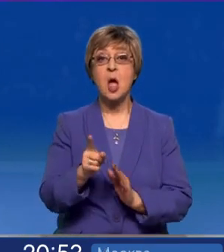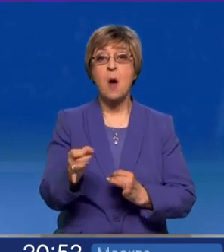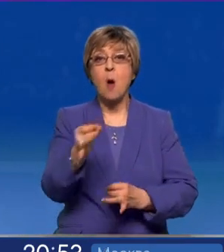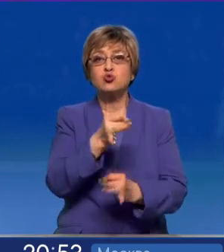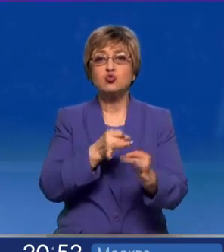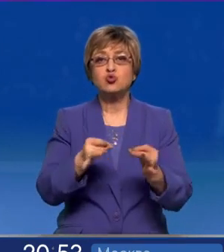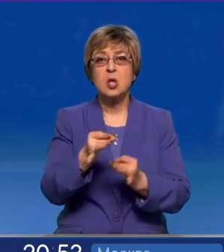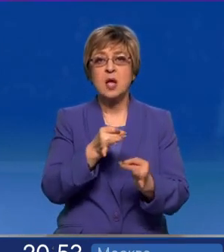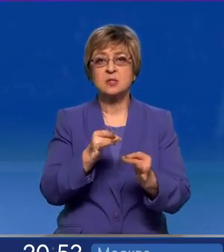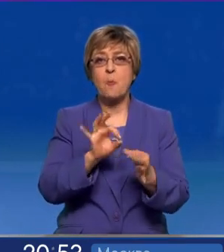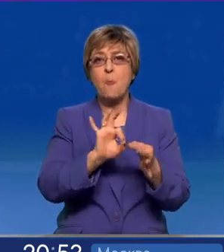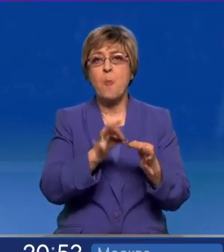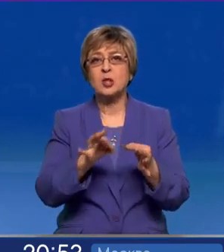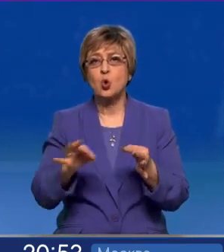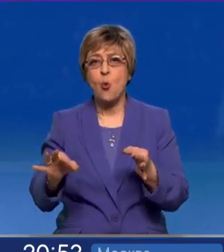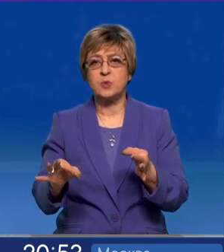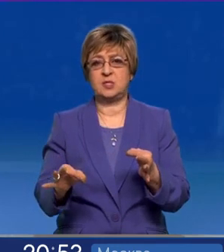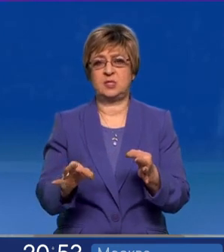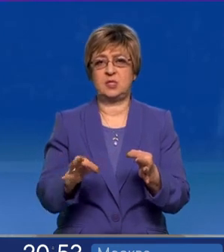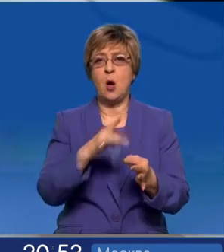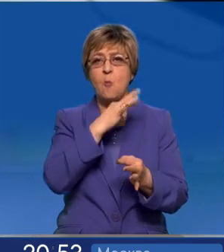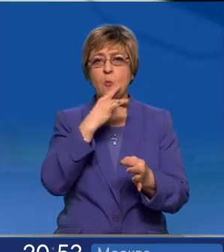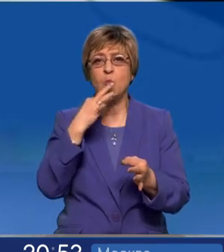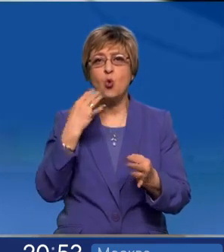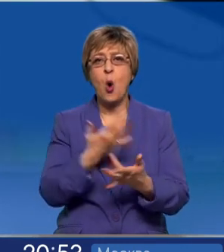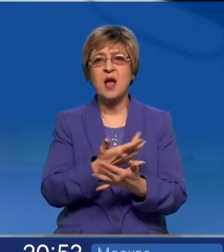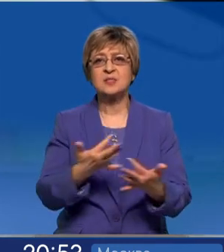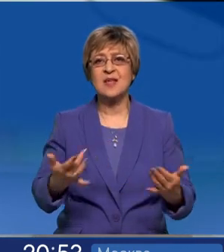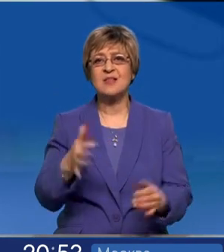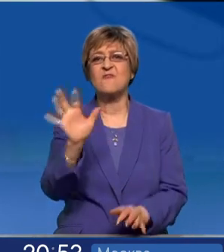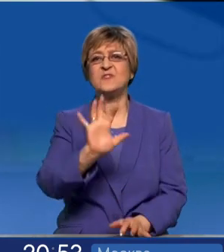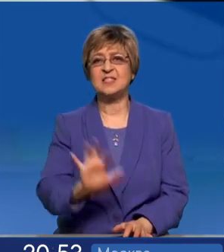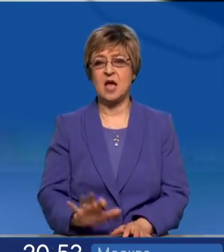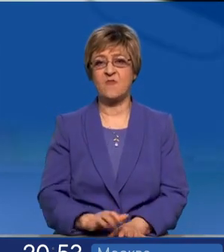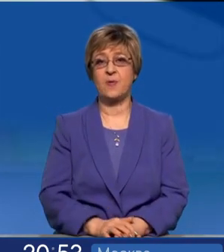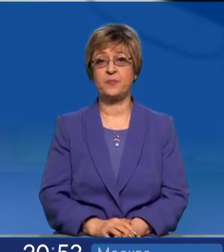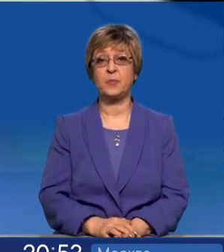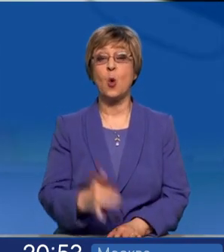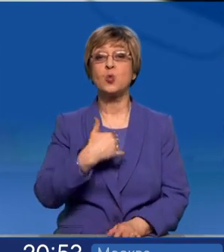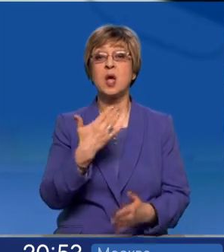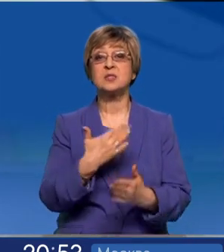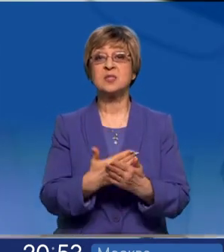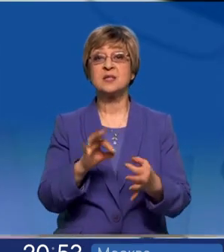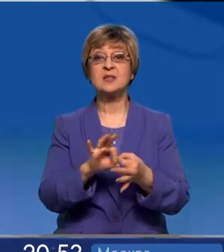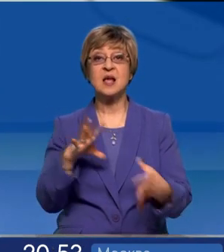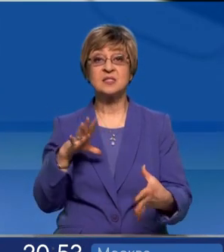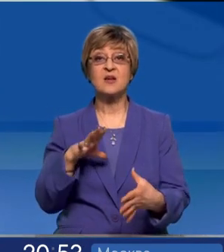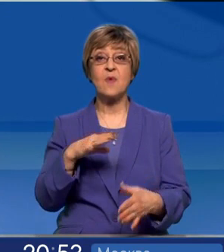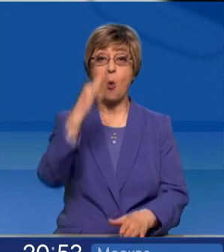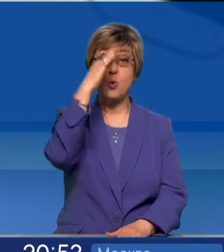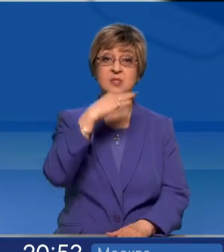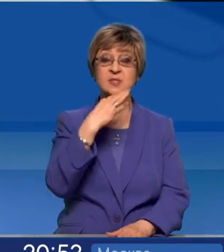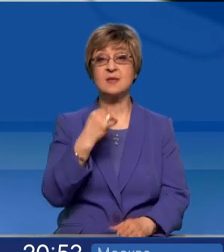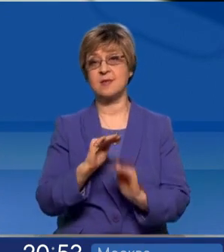да, 50 оттенков этого серого. Угу. А еще большая проблема в том, что у нас есть большой разрыв между отцами и детьми, потому